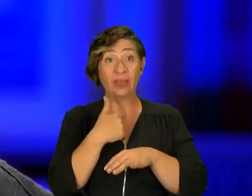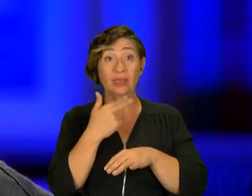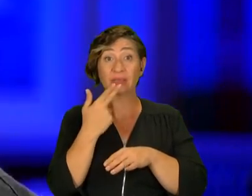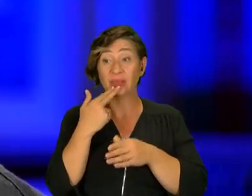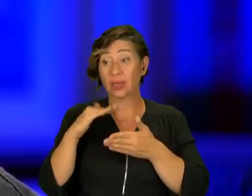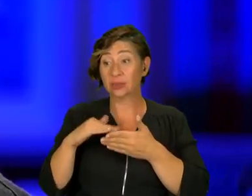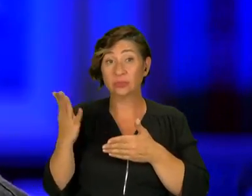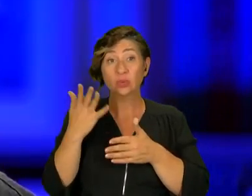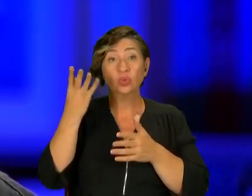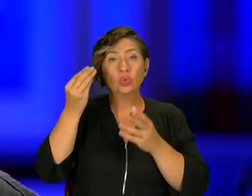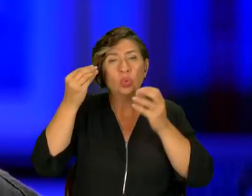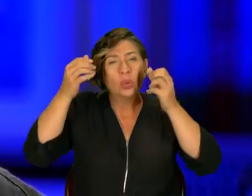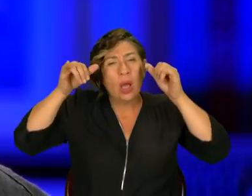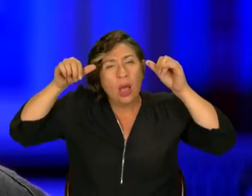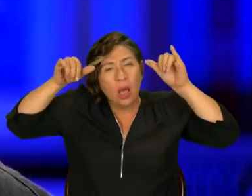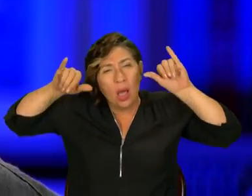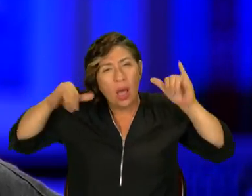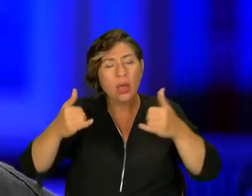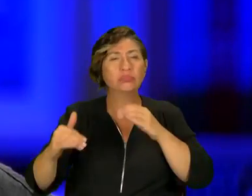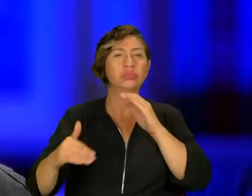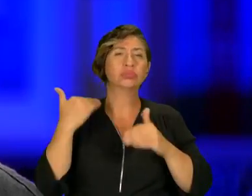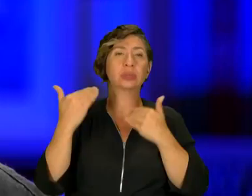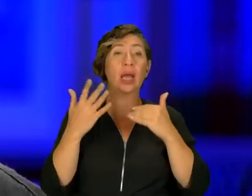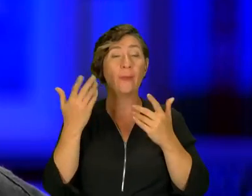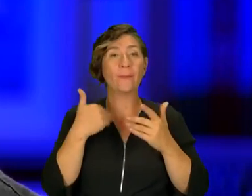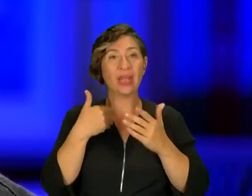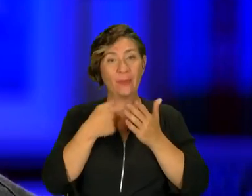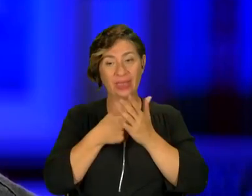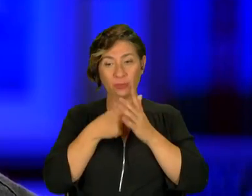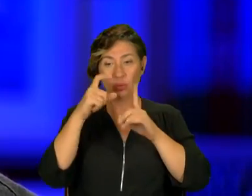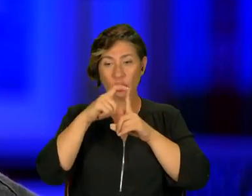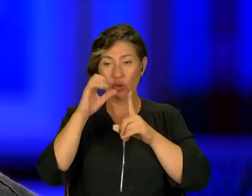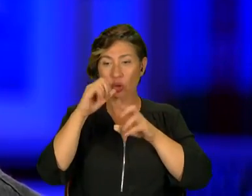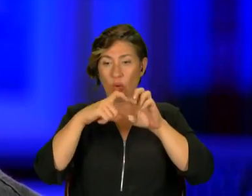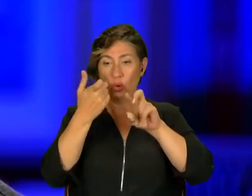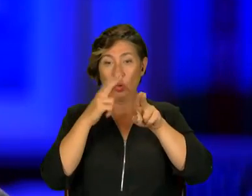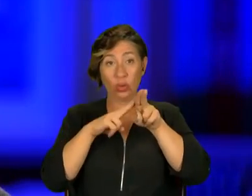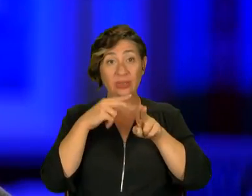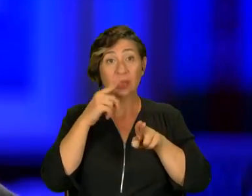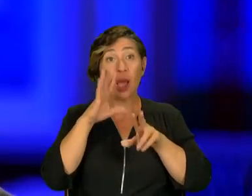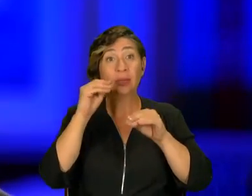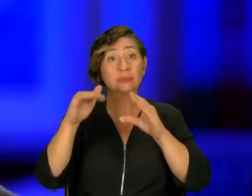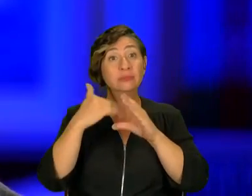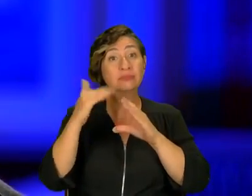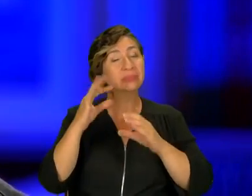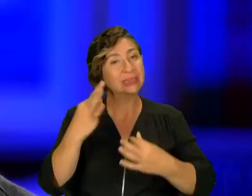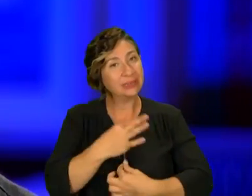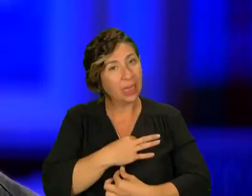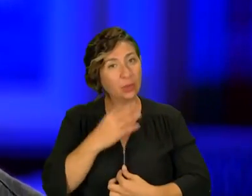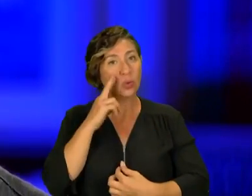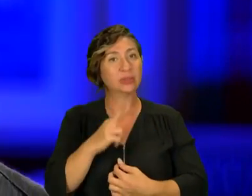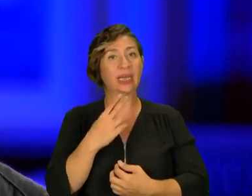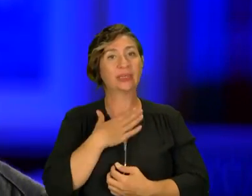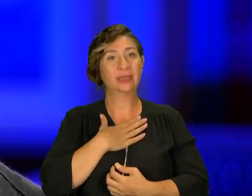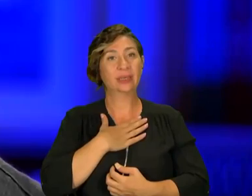kız arkadaşımla çok dibe vurulduk. Ama şimdi mesela benim adım Doruk diye çıktığımda çoğu herkes bana saygı